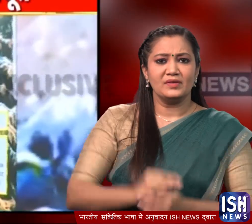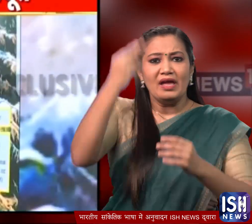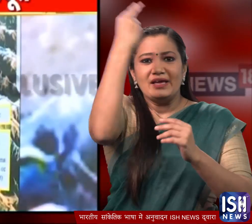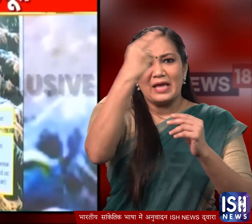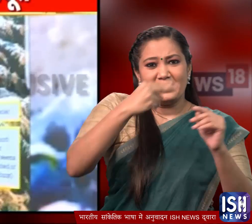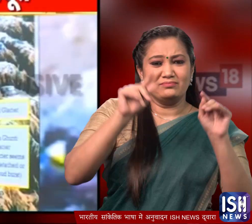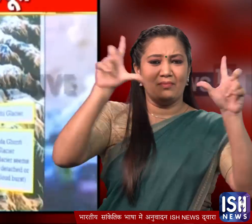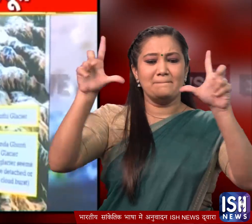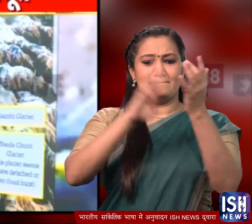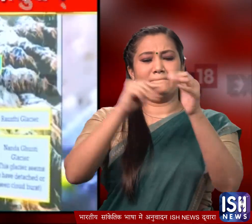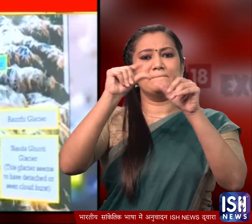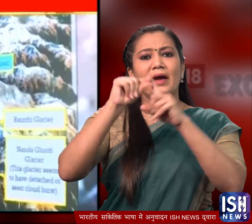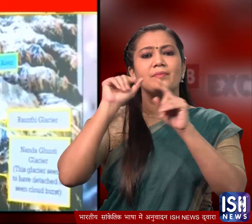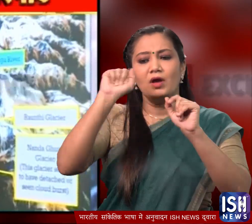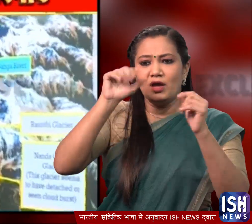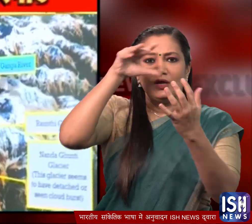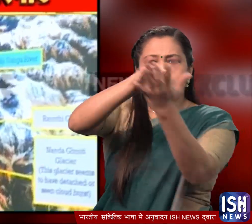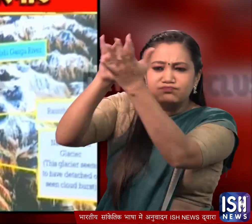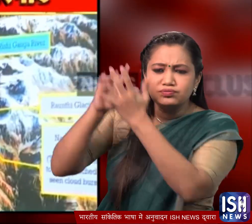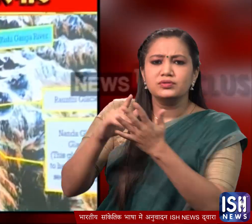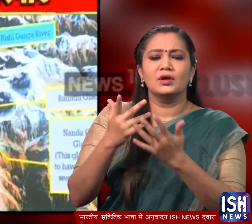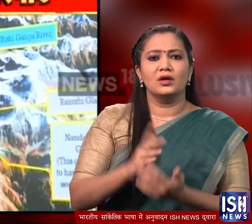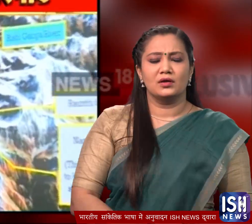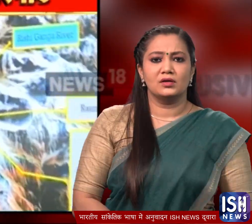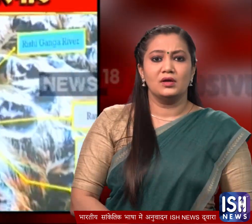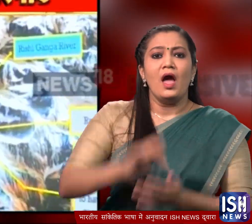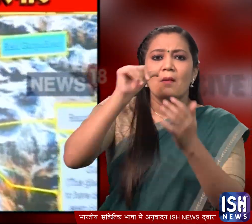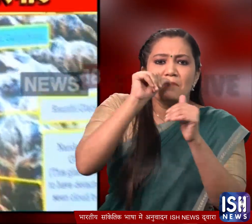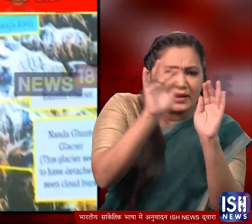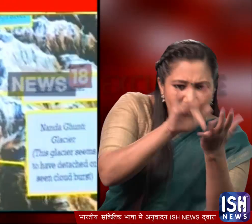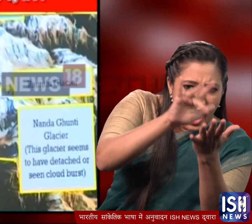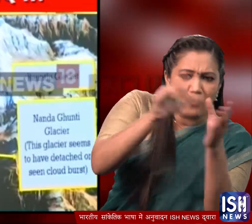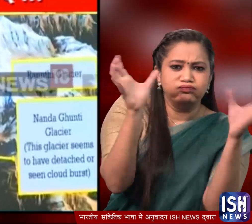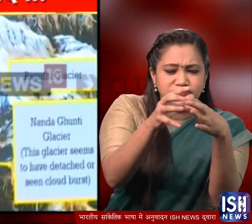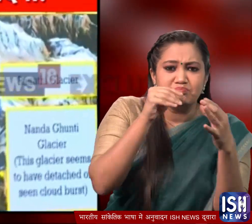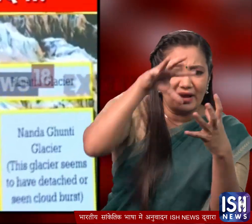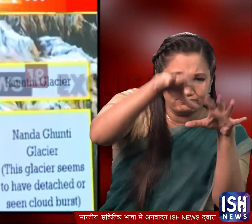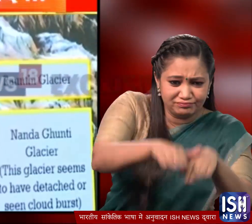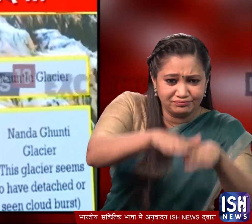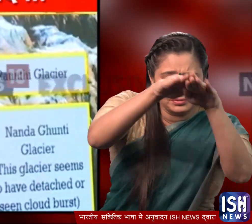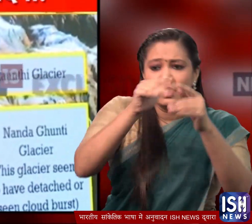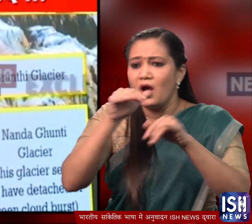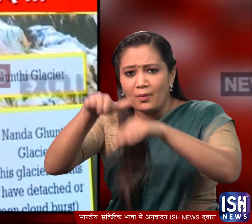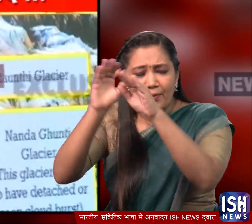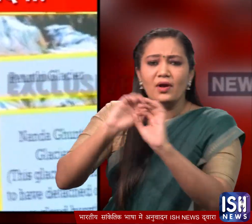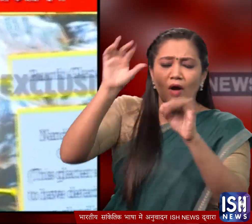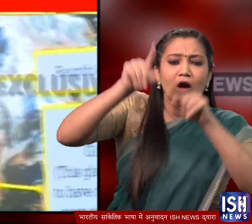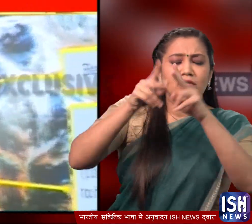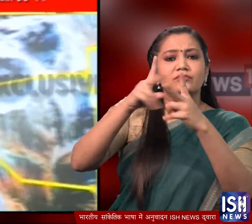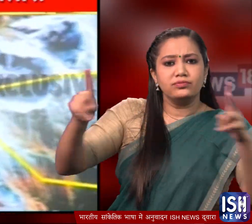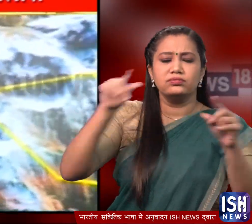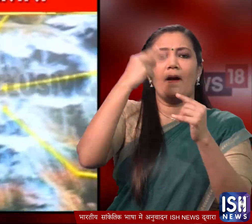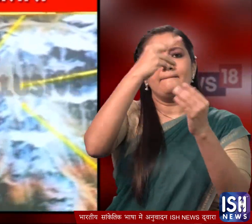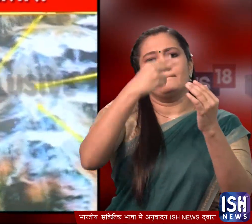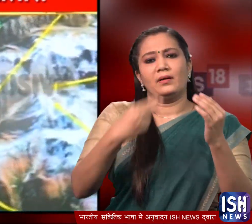एक ग्राफिकल मैप है जो उन्होंने खाका तैयार किया है कि कहां कहां पानी इकट्ठा है। तो अलग अलग तरीके